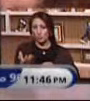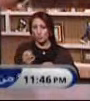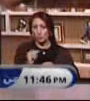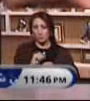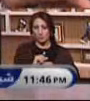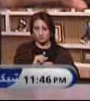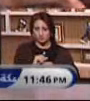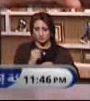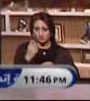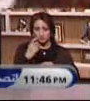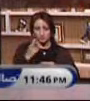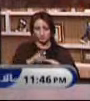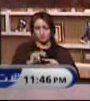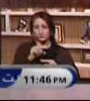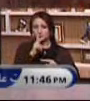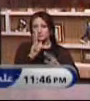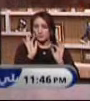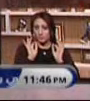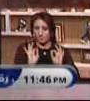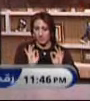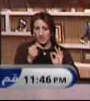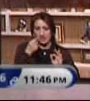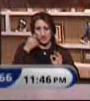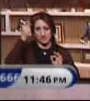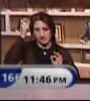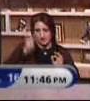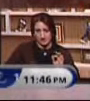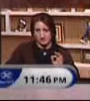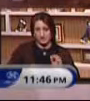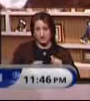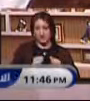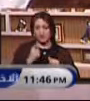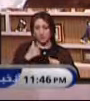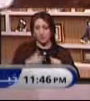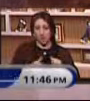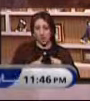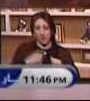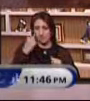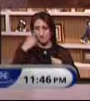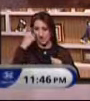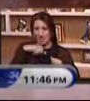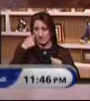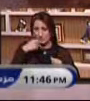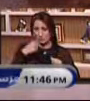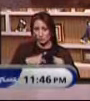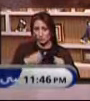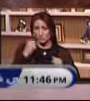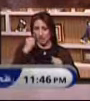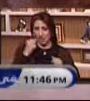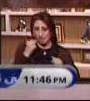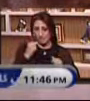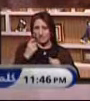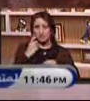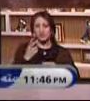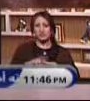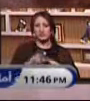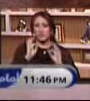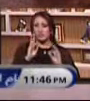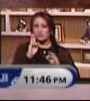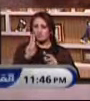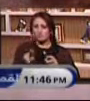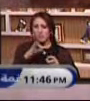قلب حبيبي، ده مصيبه. فهو الانسان اللي شعر انه قلبه قاسي، يعني ايه قلبه قاسي؟ يعني شوف طفل يتيم